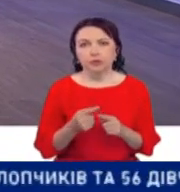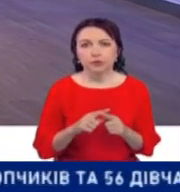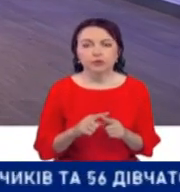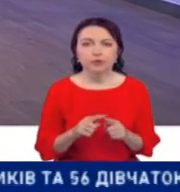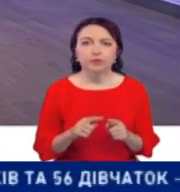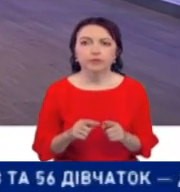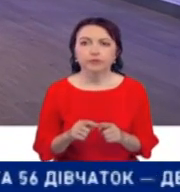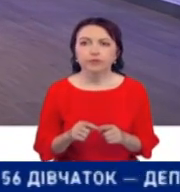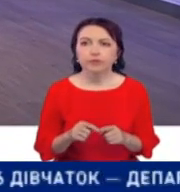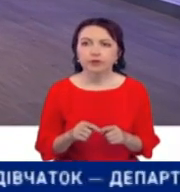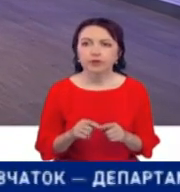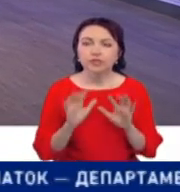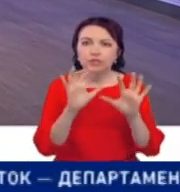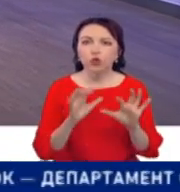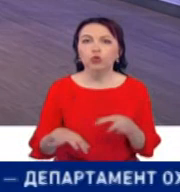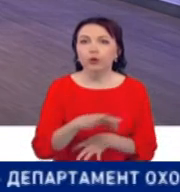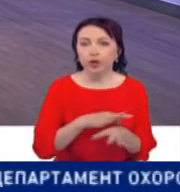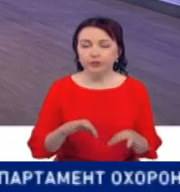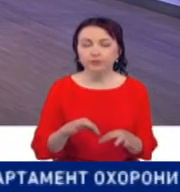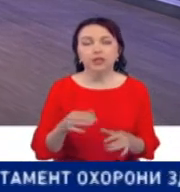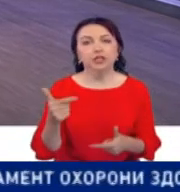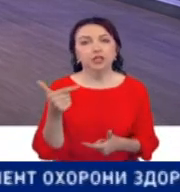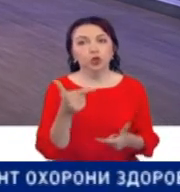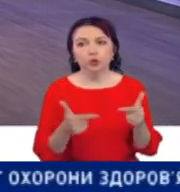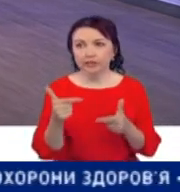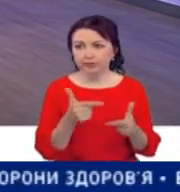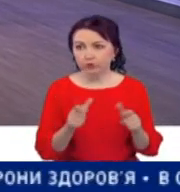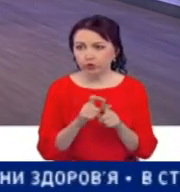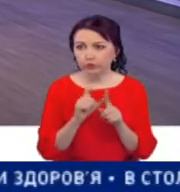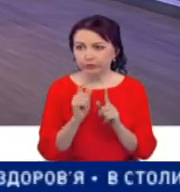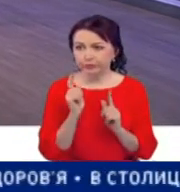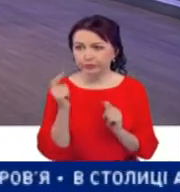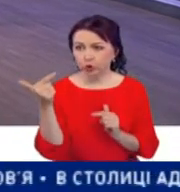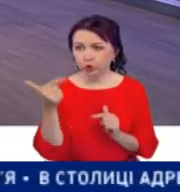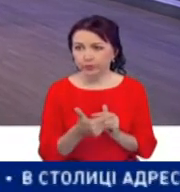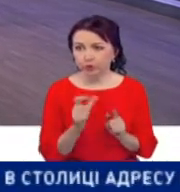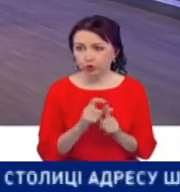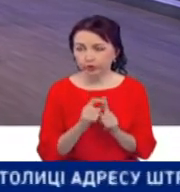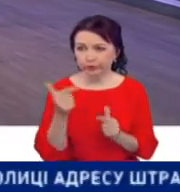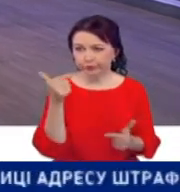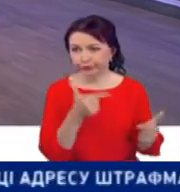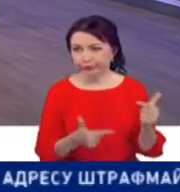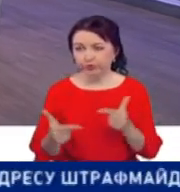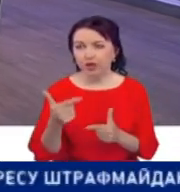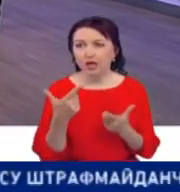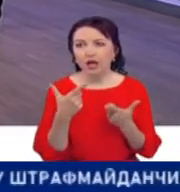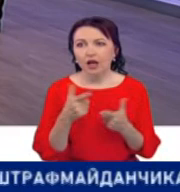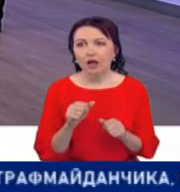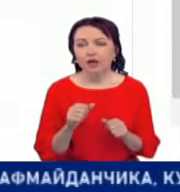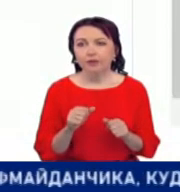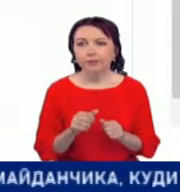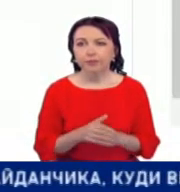протидію лихослів'ю. Це так називається, вперше чую. Ну, добре, я ж нічого. Про дематюкацію